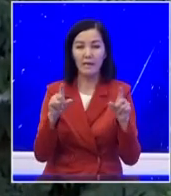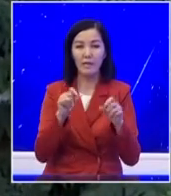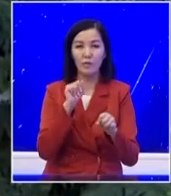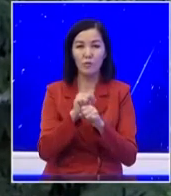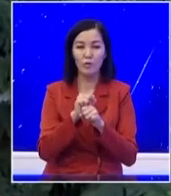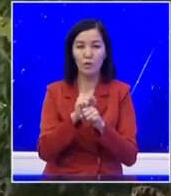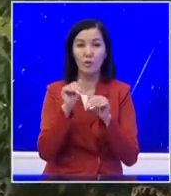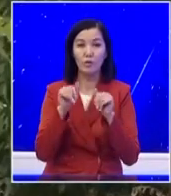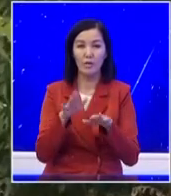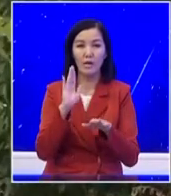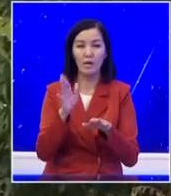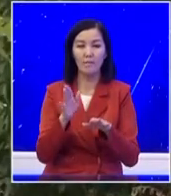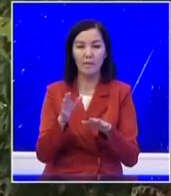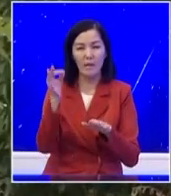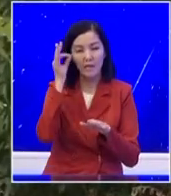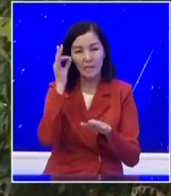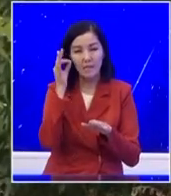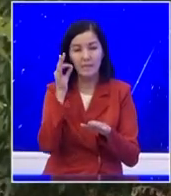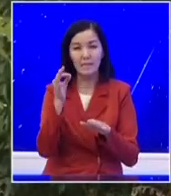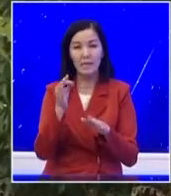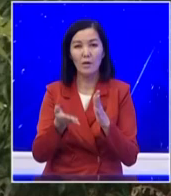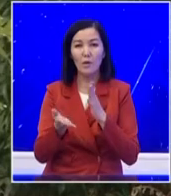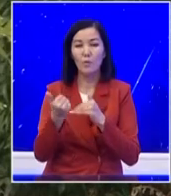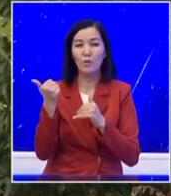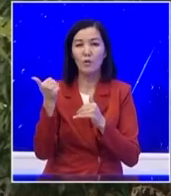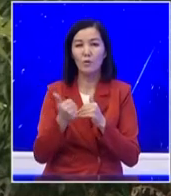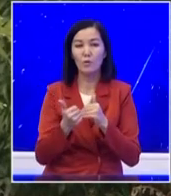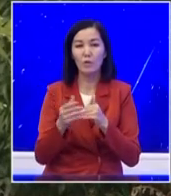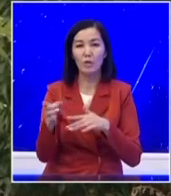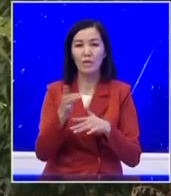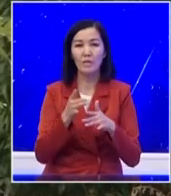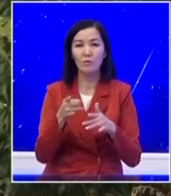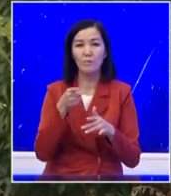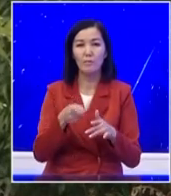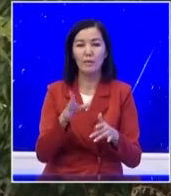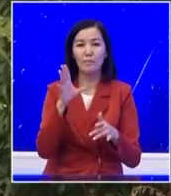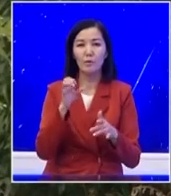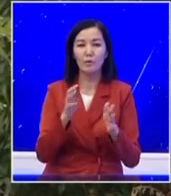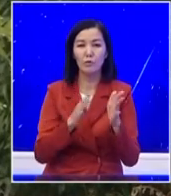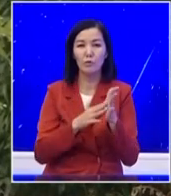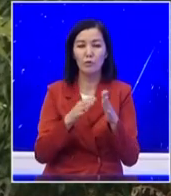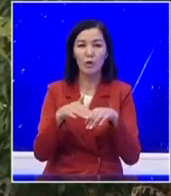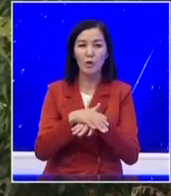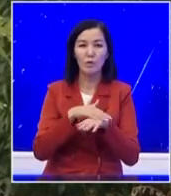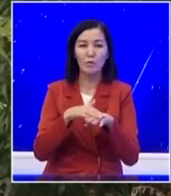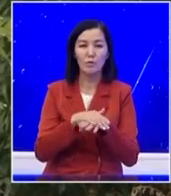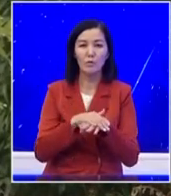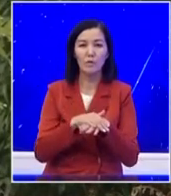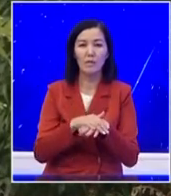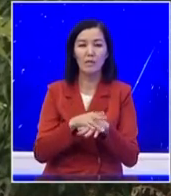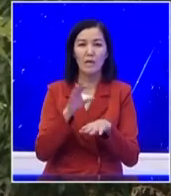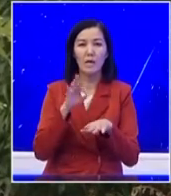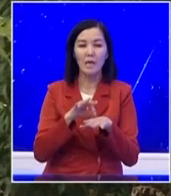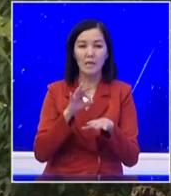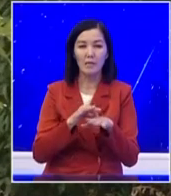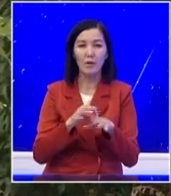шара қабылдаймыз деді. Естеріңізге сала кетейік, өткен тәулікте республиканың 1509 тұрғынынан коронавирус анықталып,